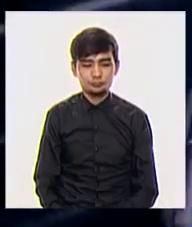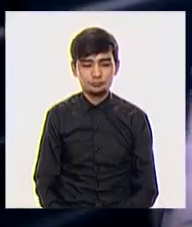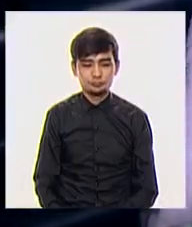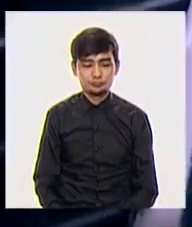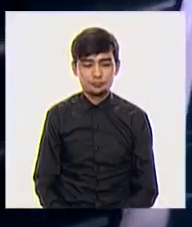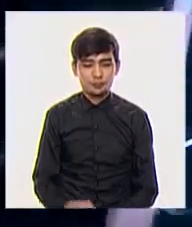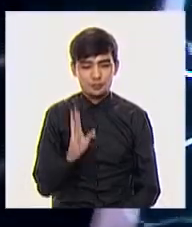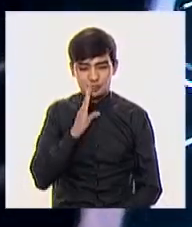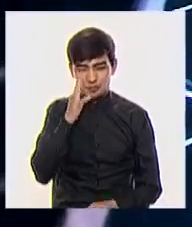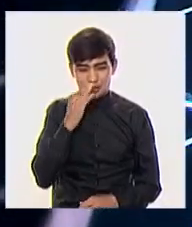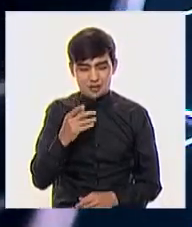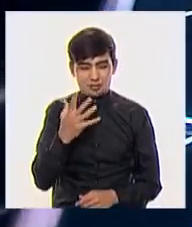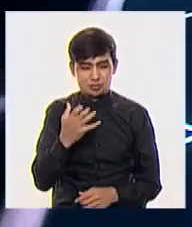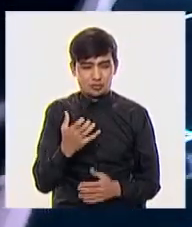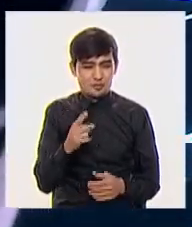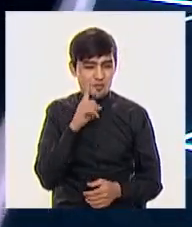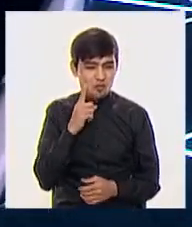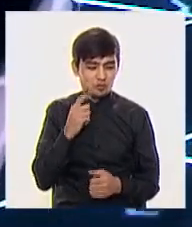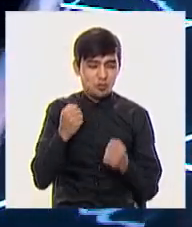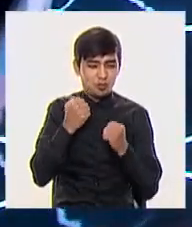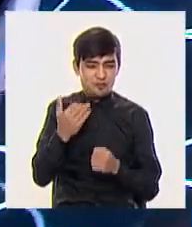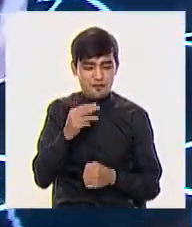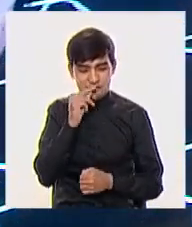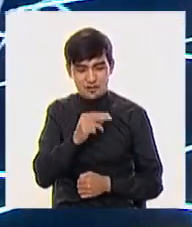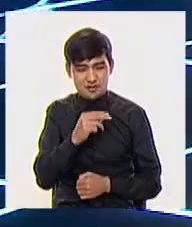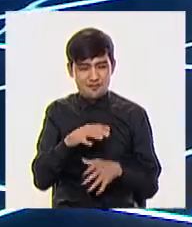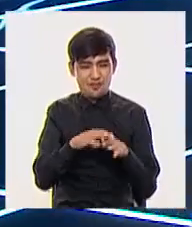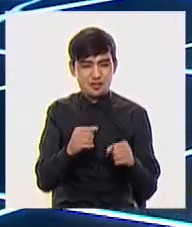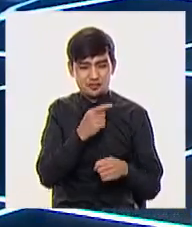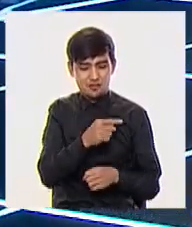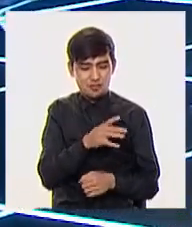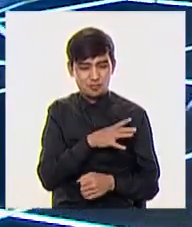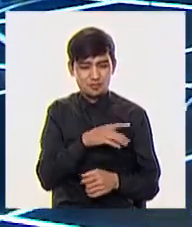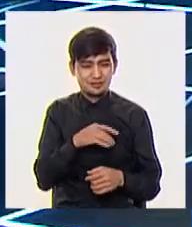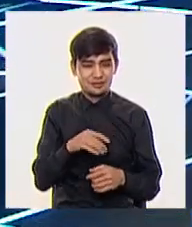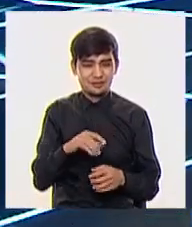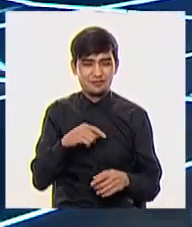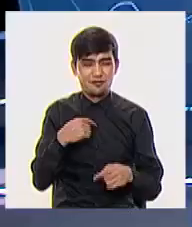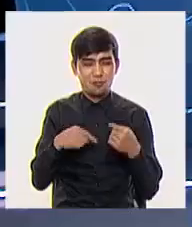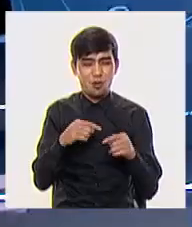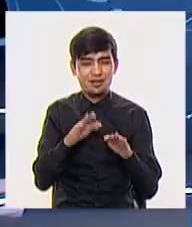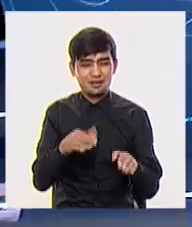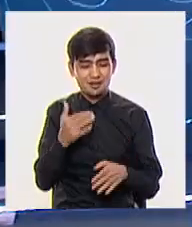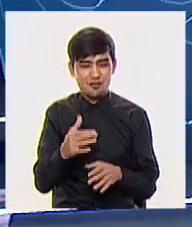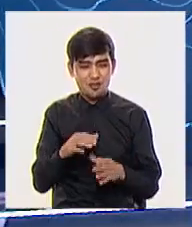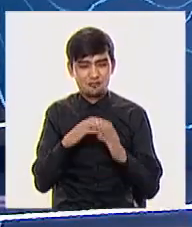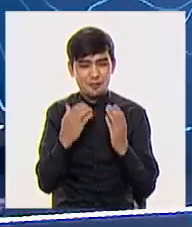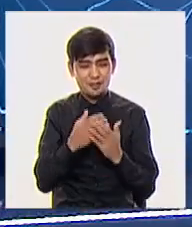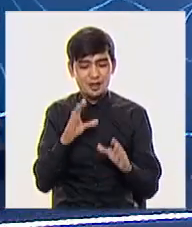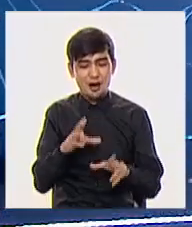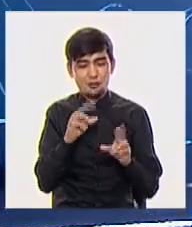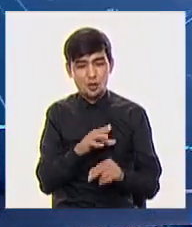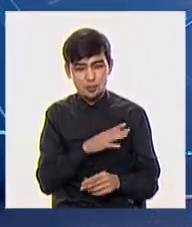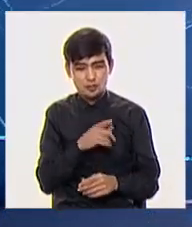родители 500 юных спортсменов обвиняет чиновников в развале детского футбола обещал и оборудования